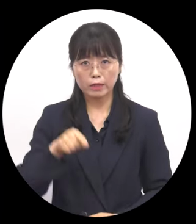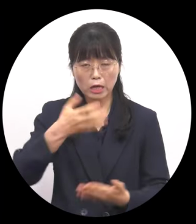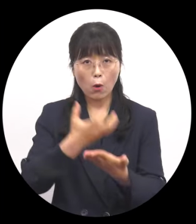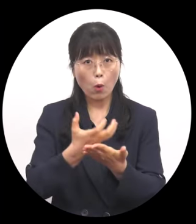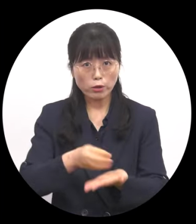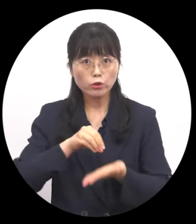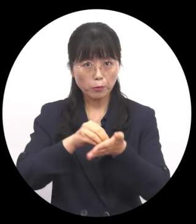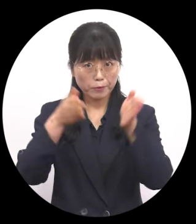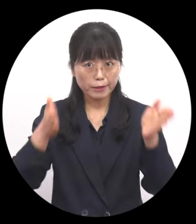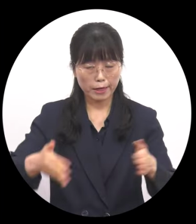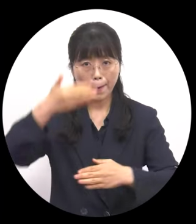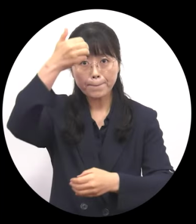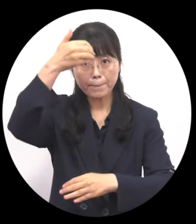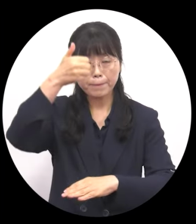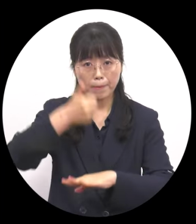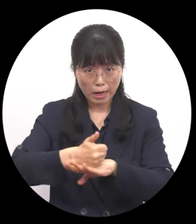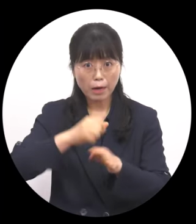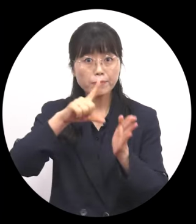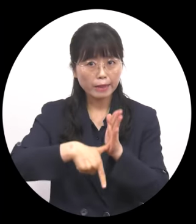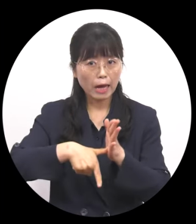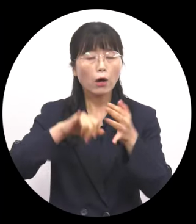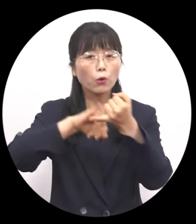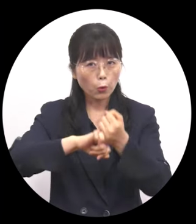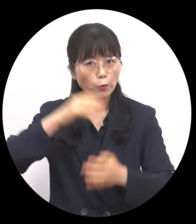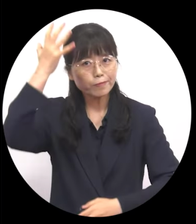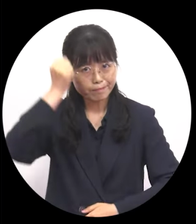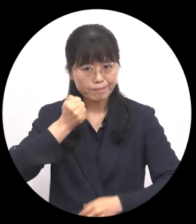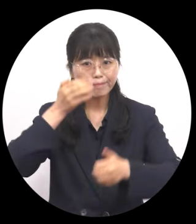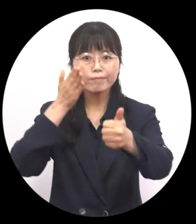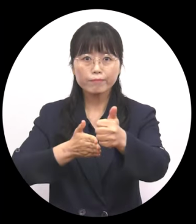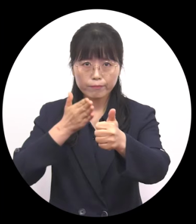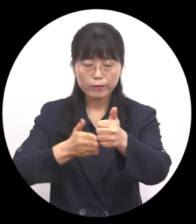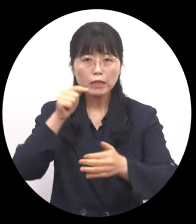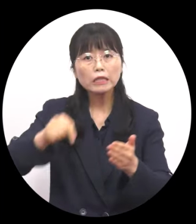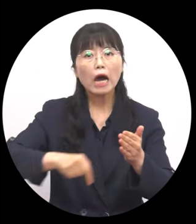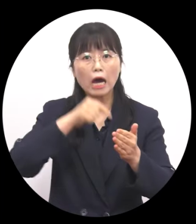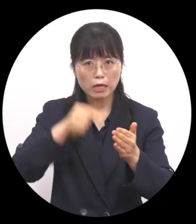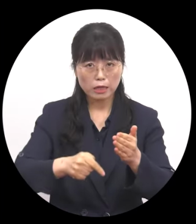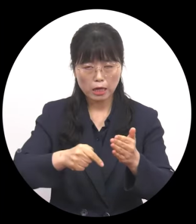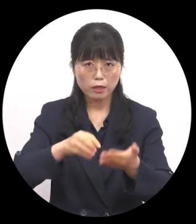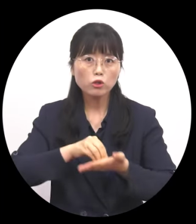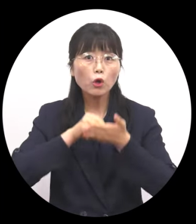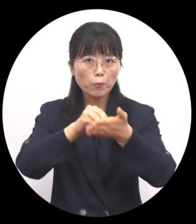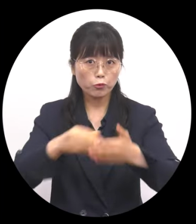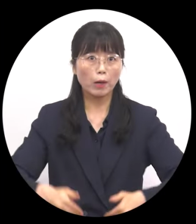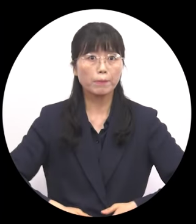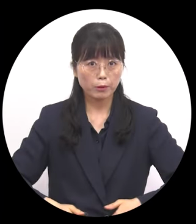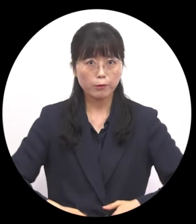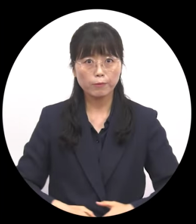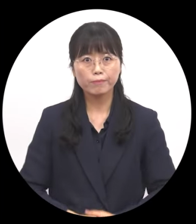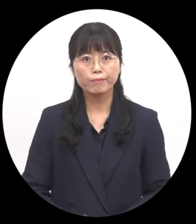원서 접수 기간의 마감 시간을 꼭 기억하여 주시고 그 안에 접수를 해주셔야